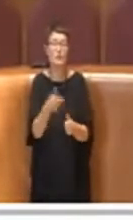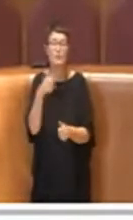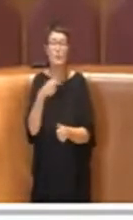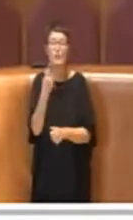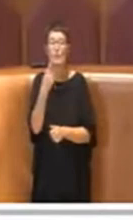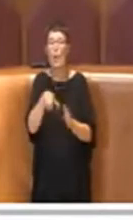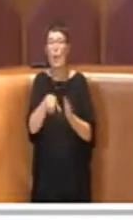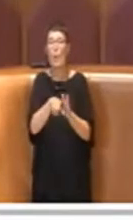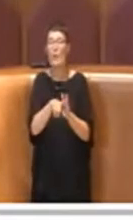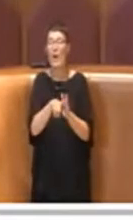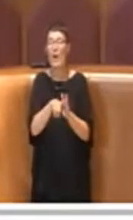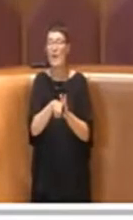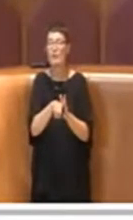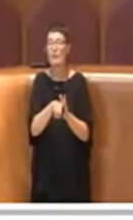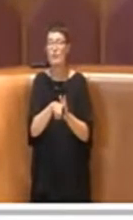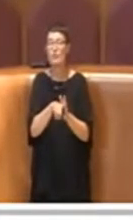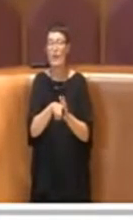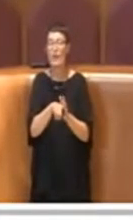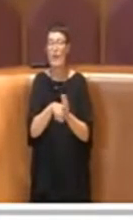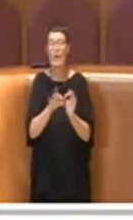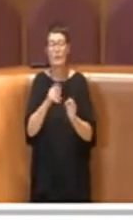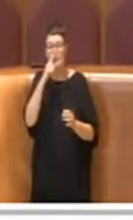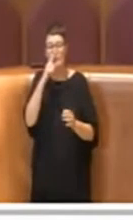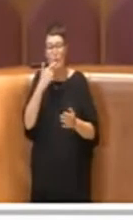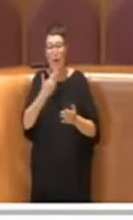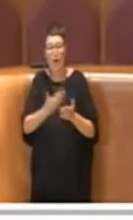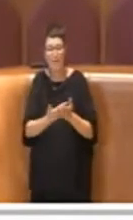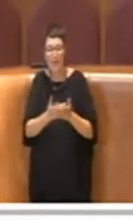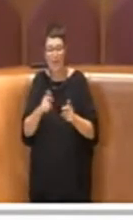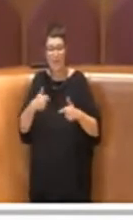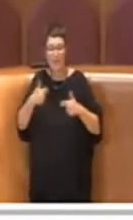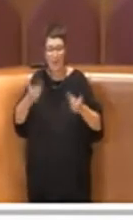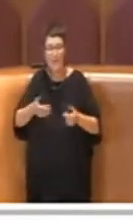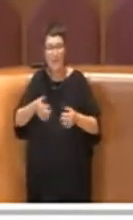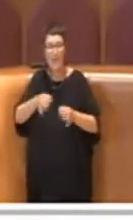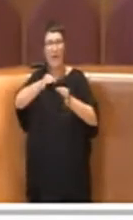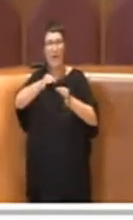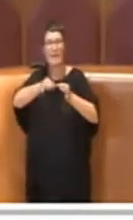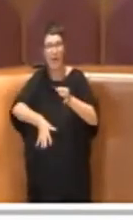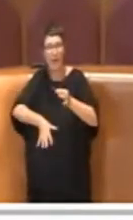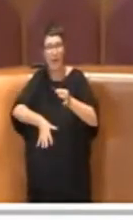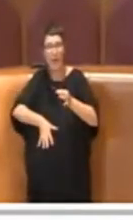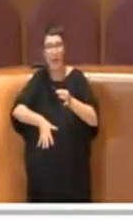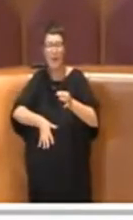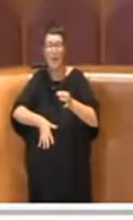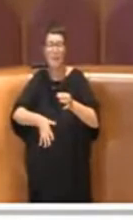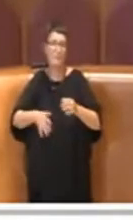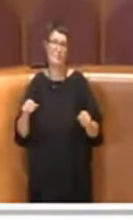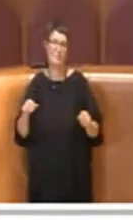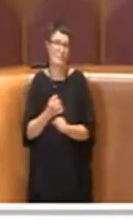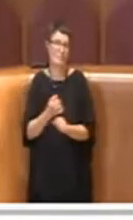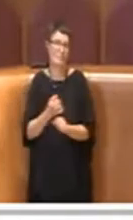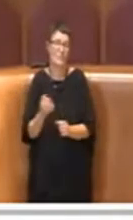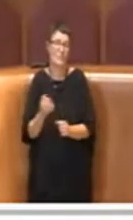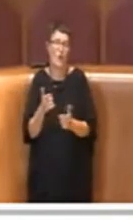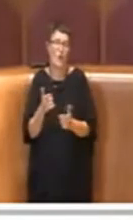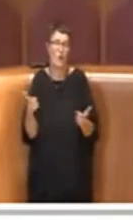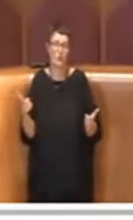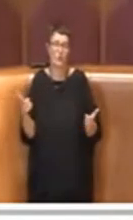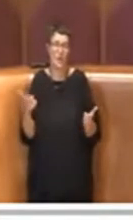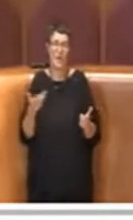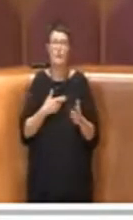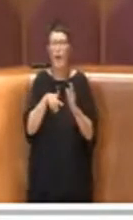regolamento o di una norma in tempi immediati o in tempi ragionevoli. C'è una normativa ordinaria